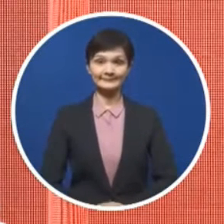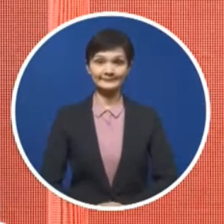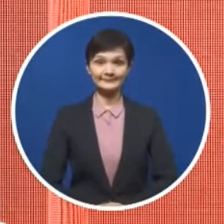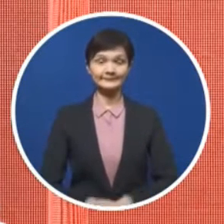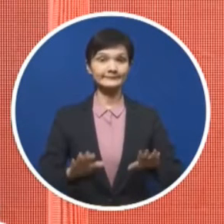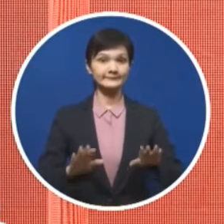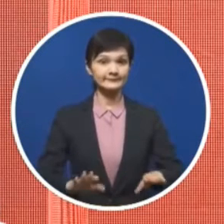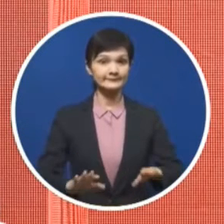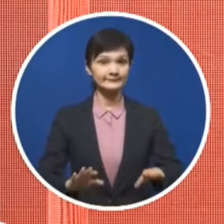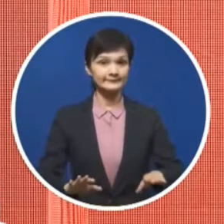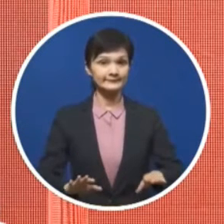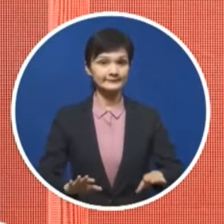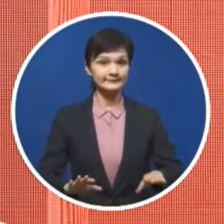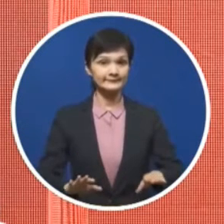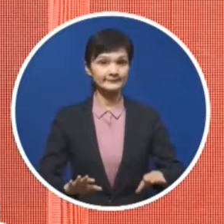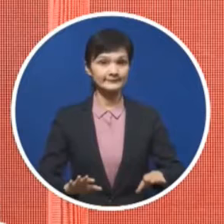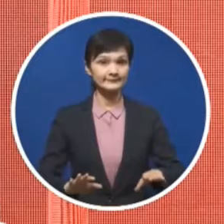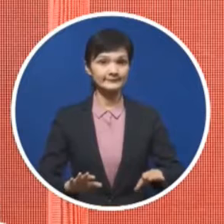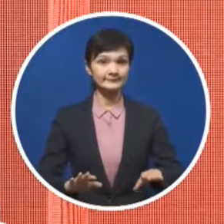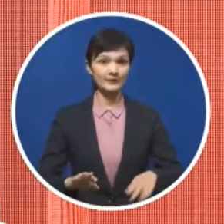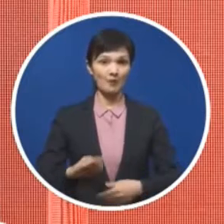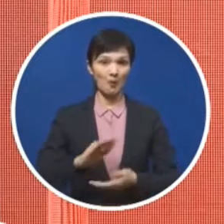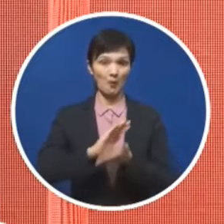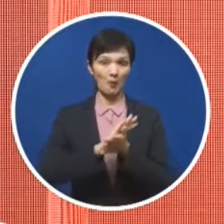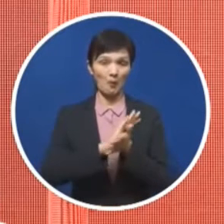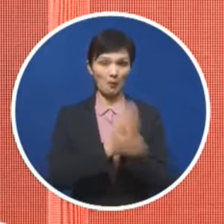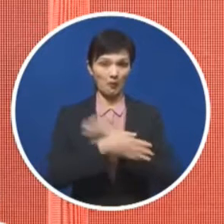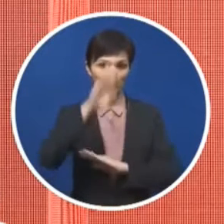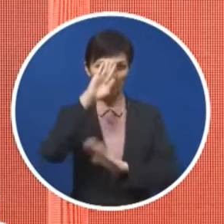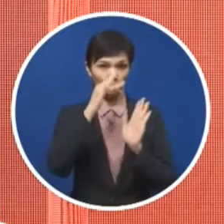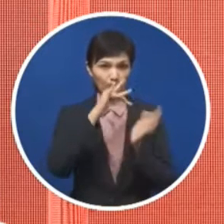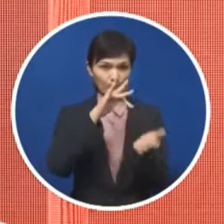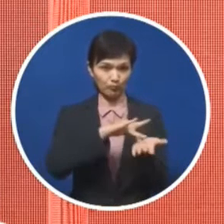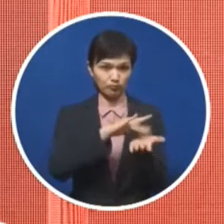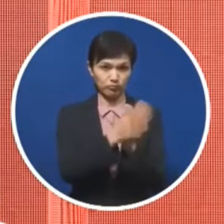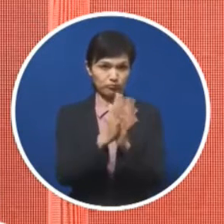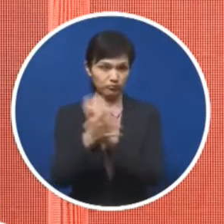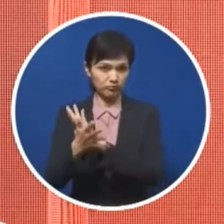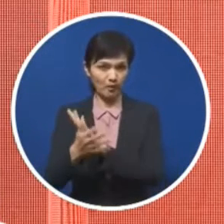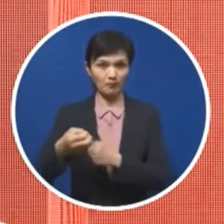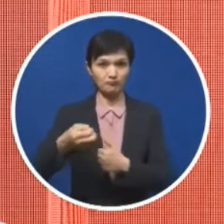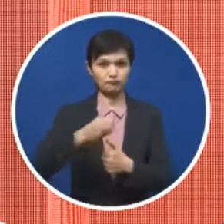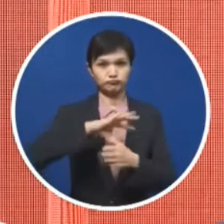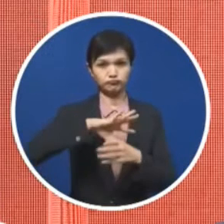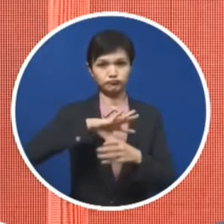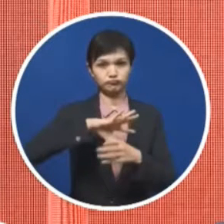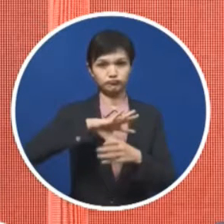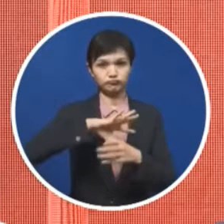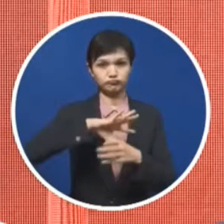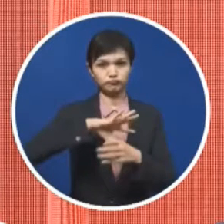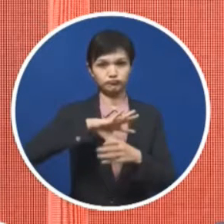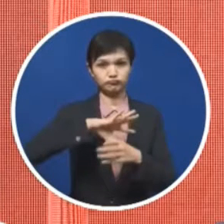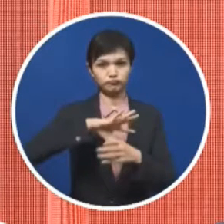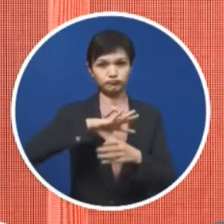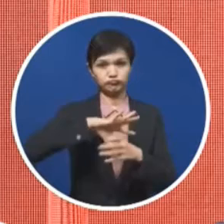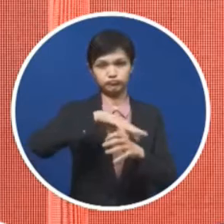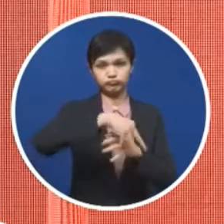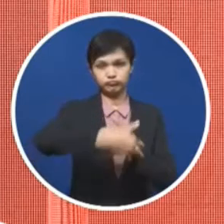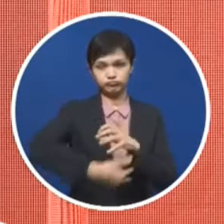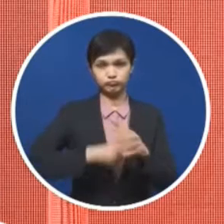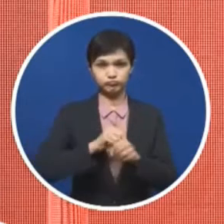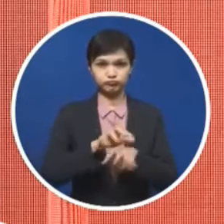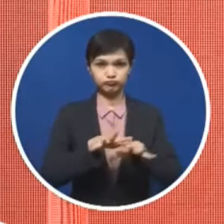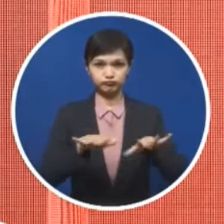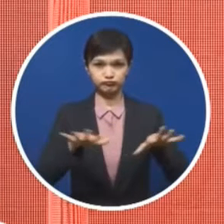为变种病毒袭击全球，本土疫情再